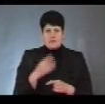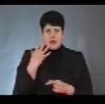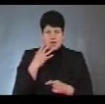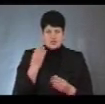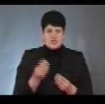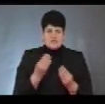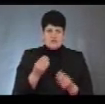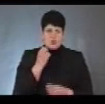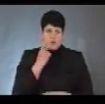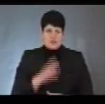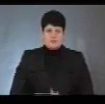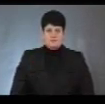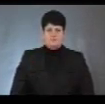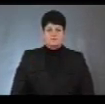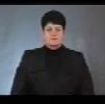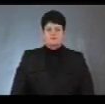свіжий обід.